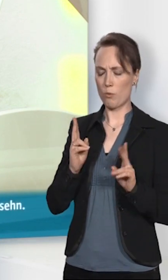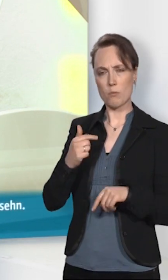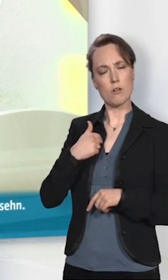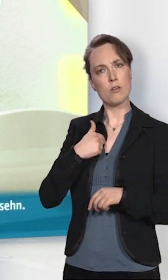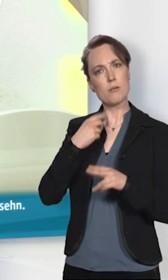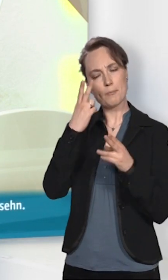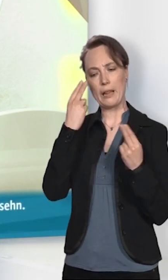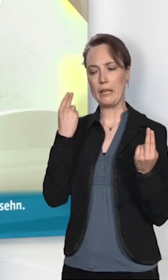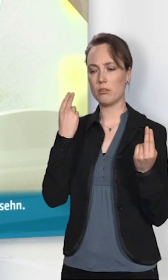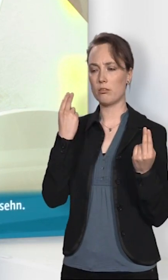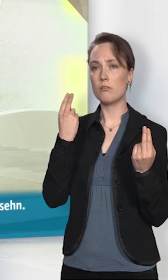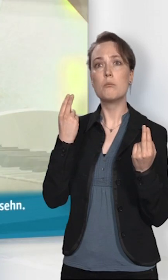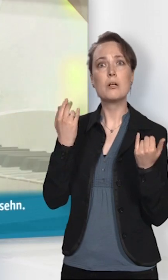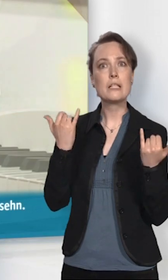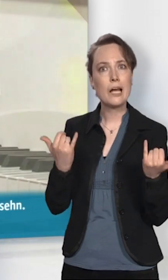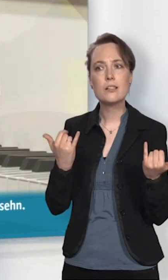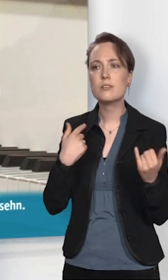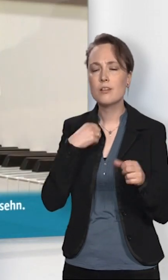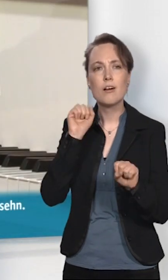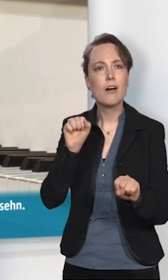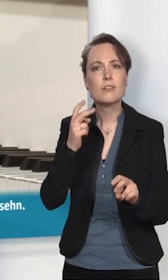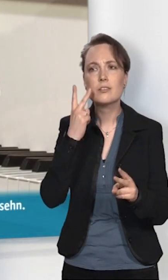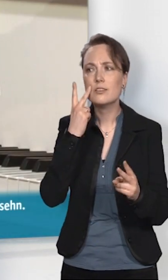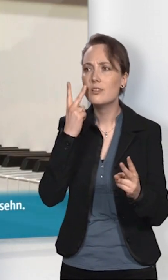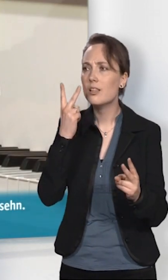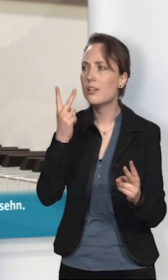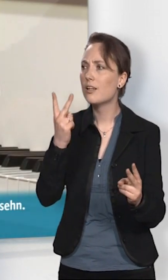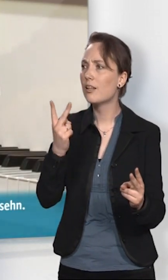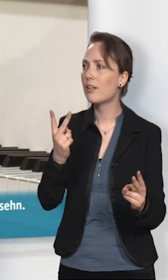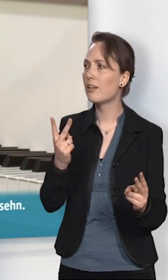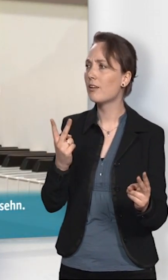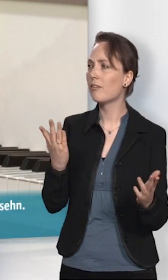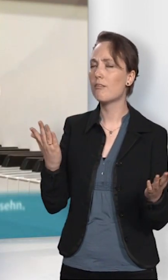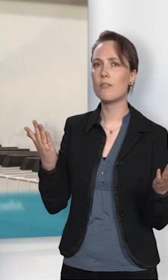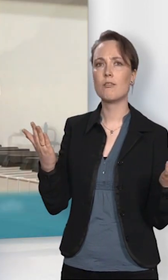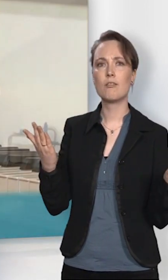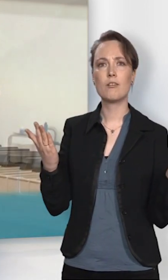Ich bin eigentlich blind und kann doch sehen.